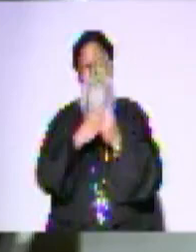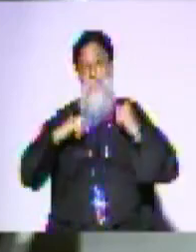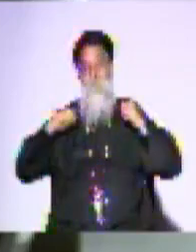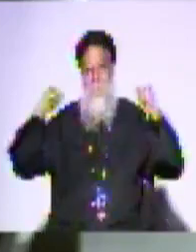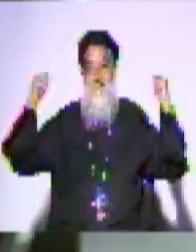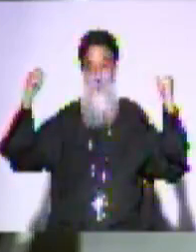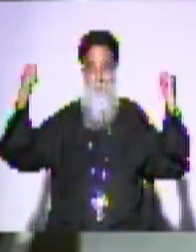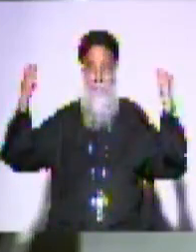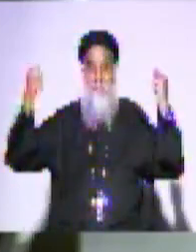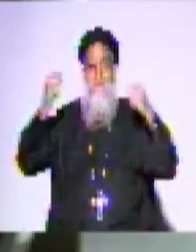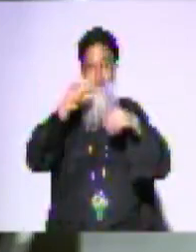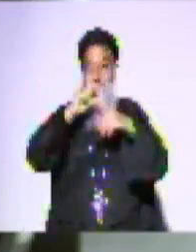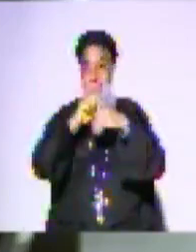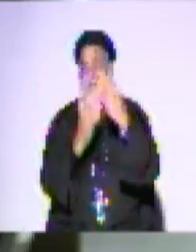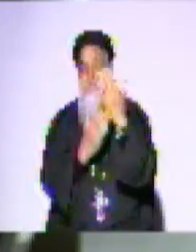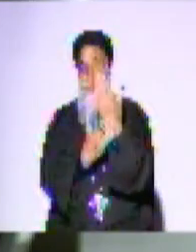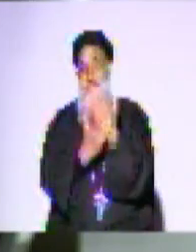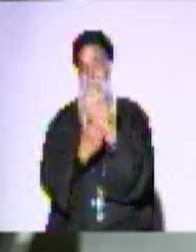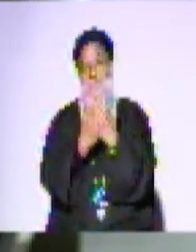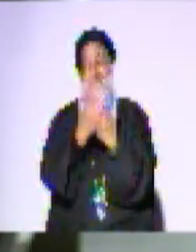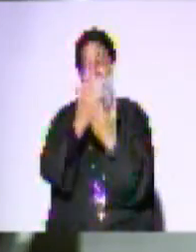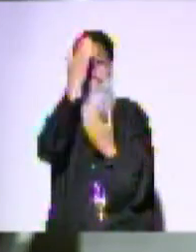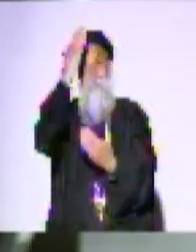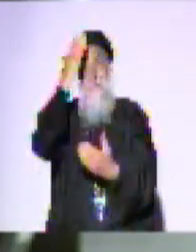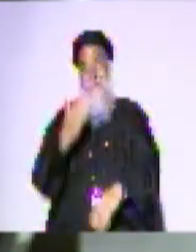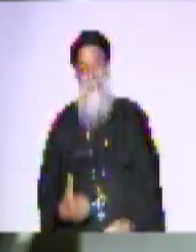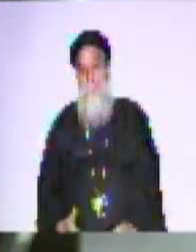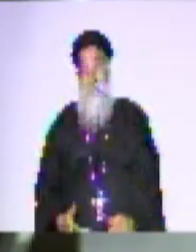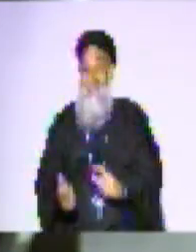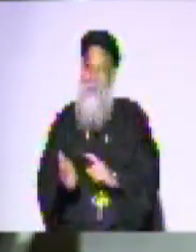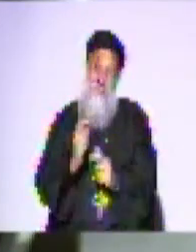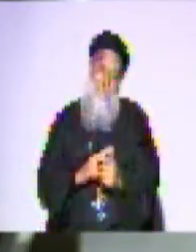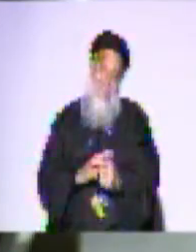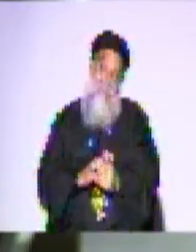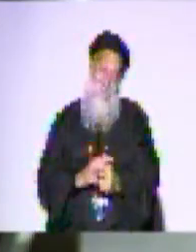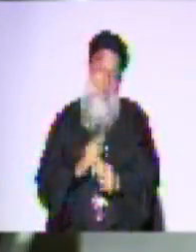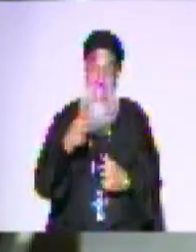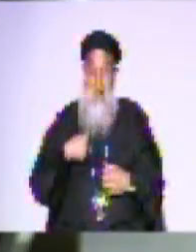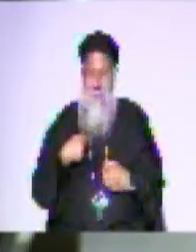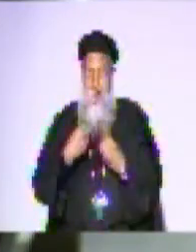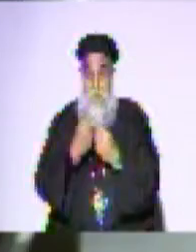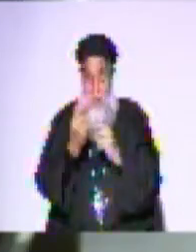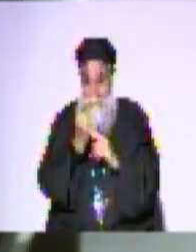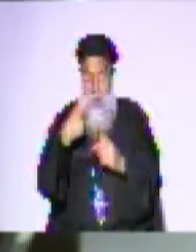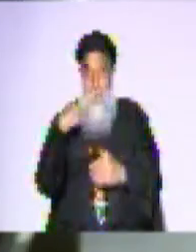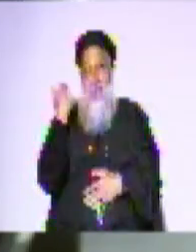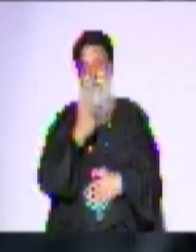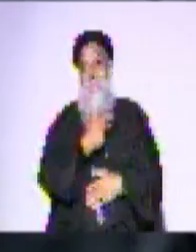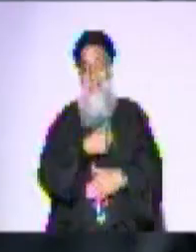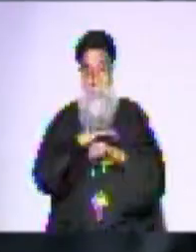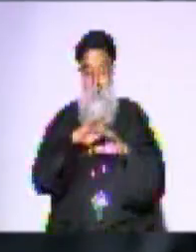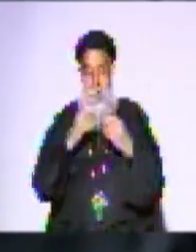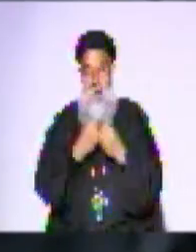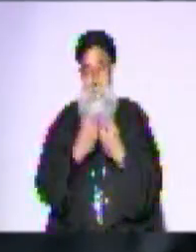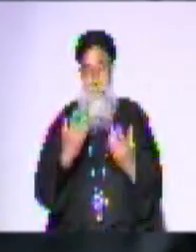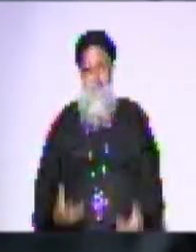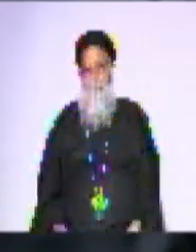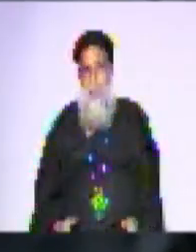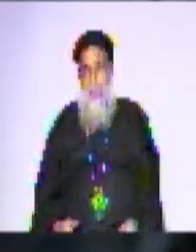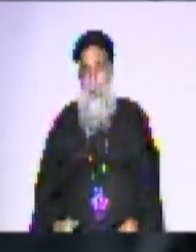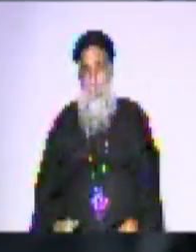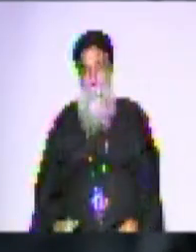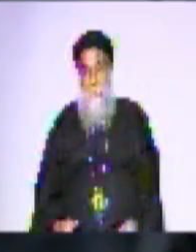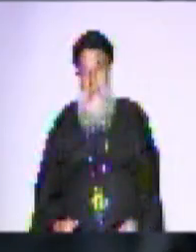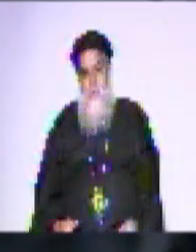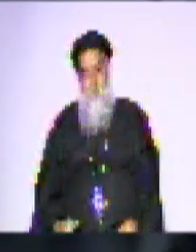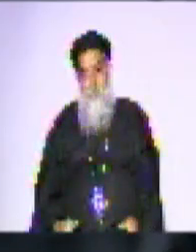الجديدة. عشان كده نحن فيه مقدسون. جميل. معنا سيدنا مداخلة من أم مينا.